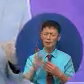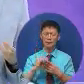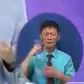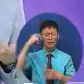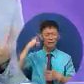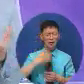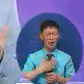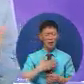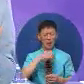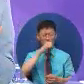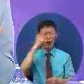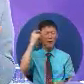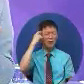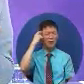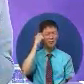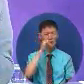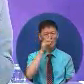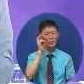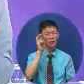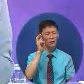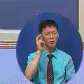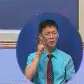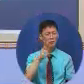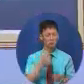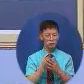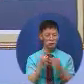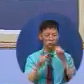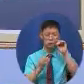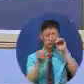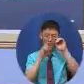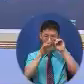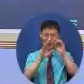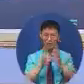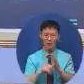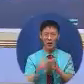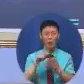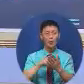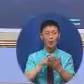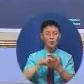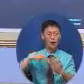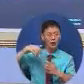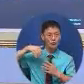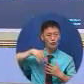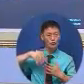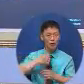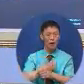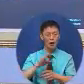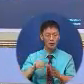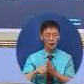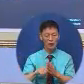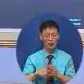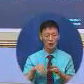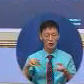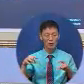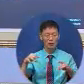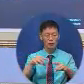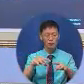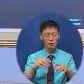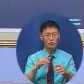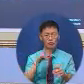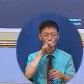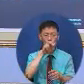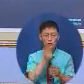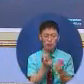쾌감을 느낄 거라고 사람들은 생각했어요. 그래서 아까 말한 보상 중추를 이런 전극을 꼽아놓고 쥐에게